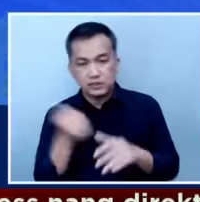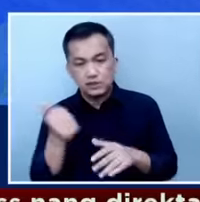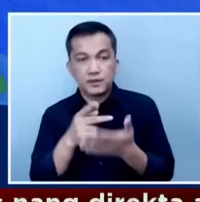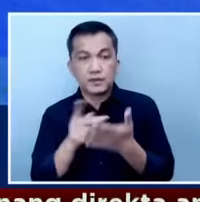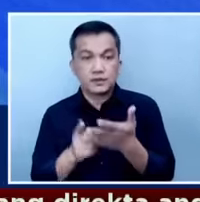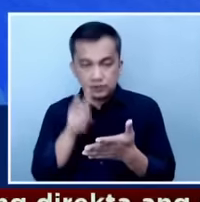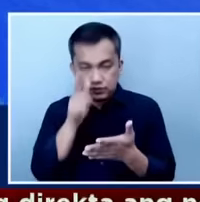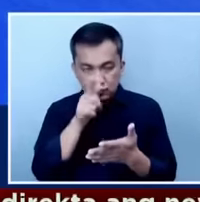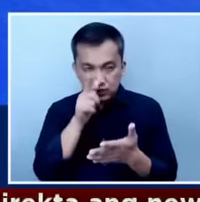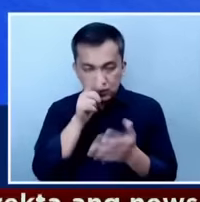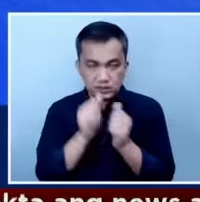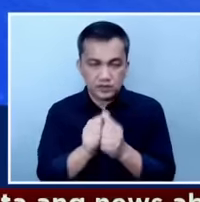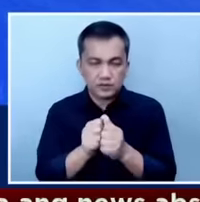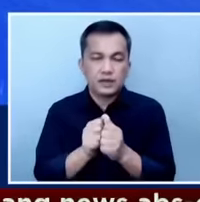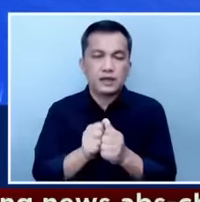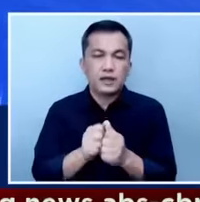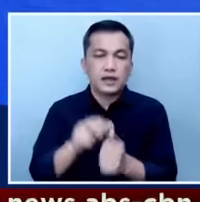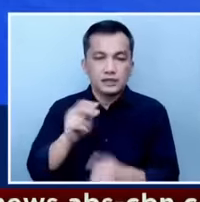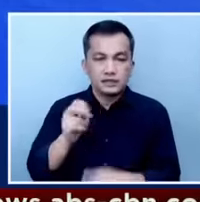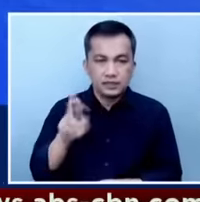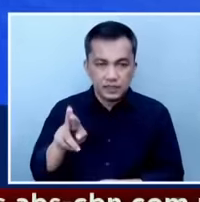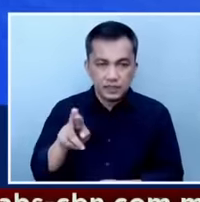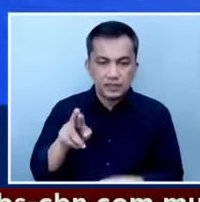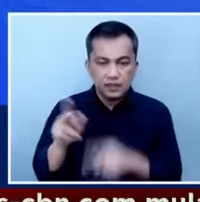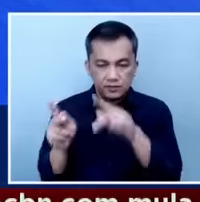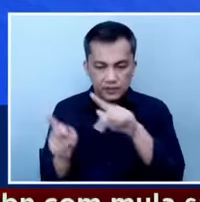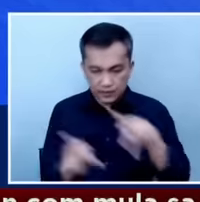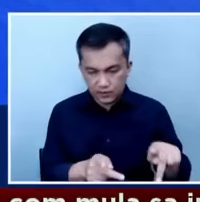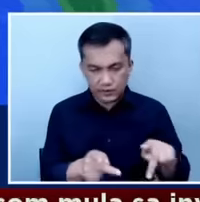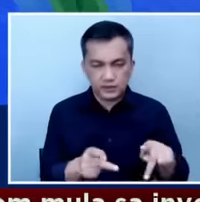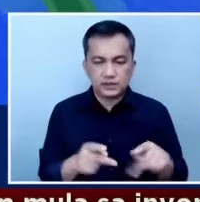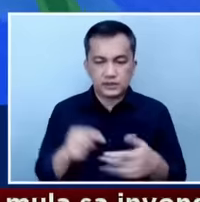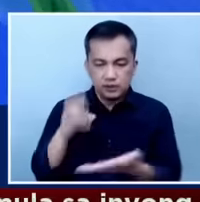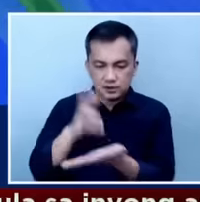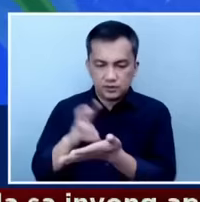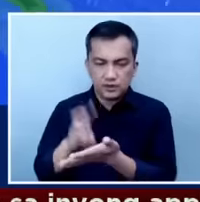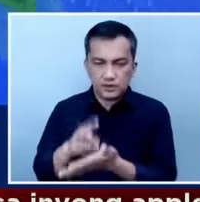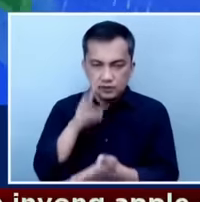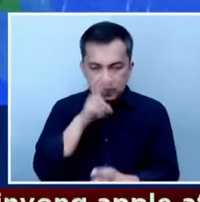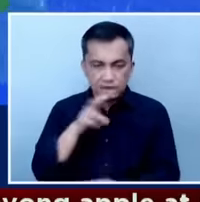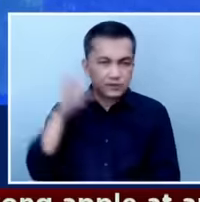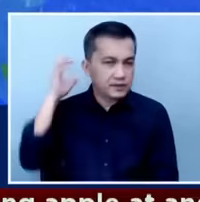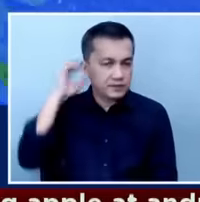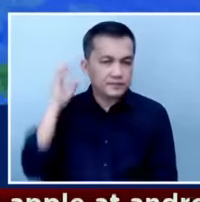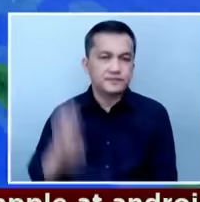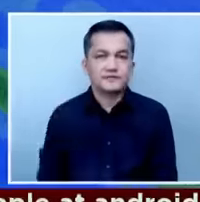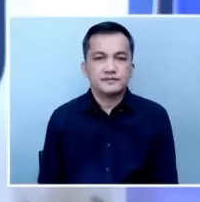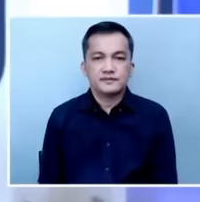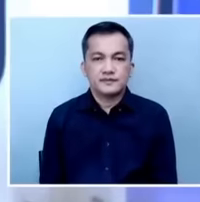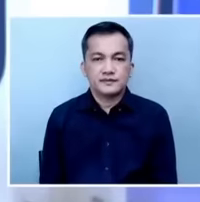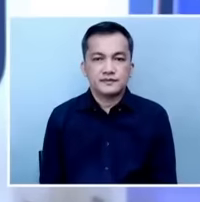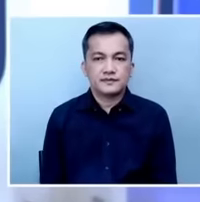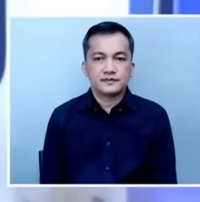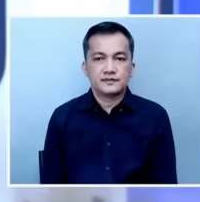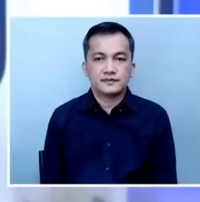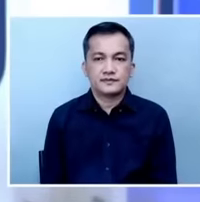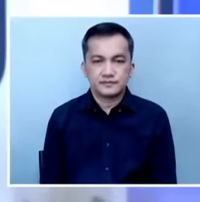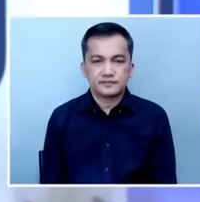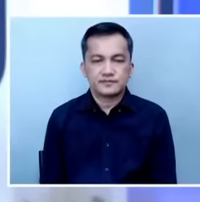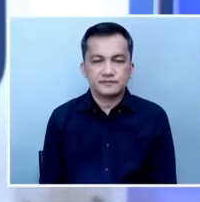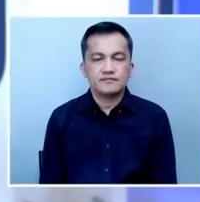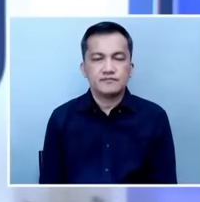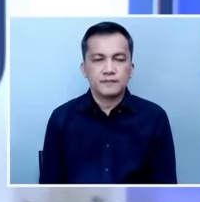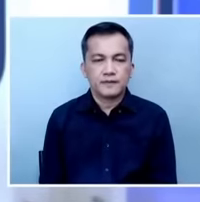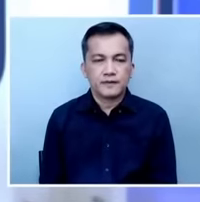na ang Metro Manila, Palawan at iba pang bahagi ng Visayas at Mindanao. Nilinig po